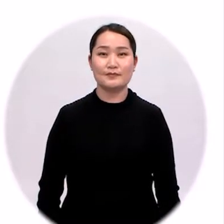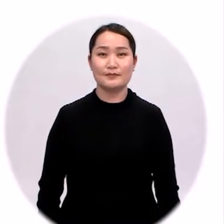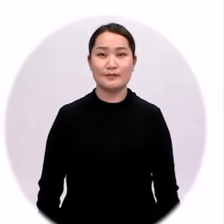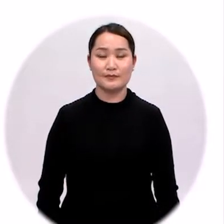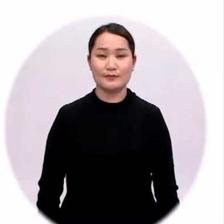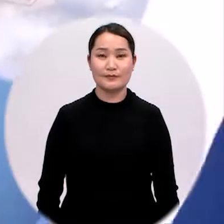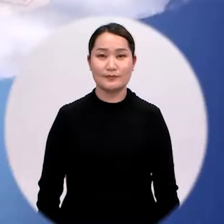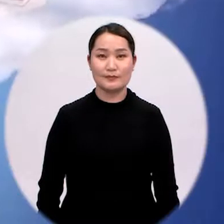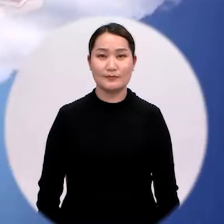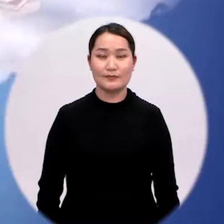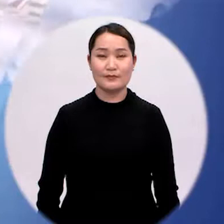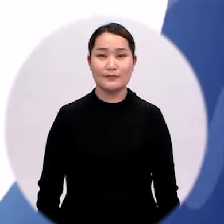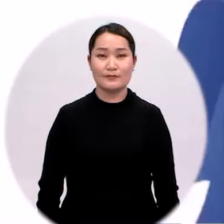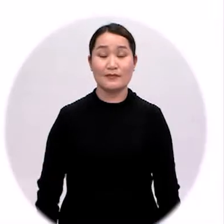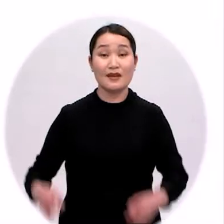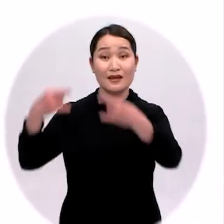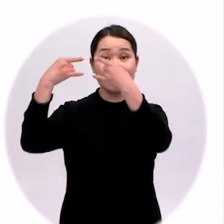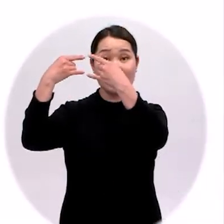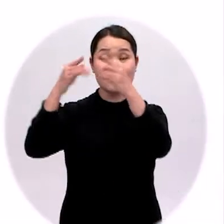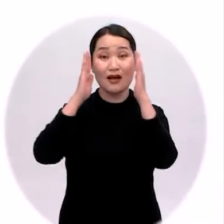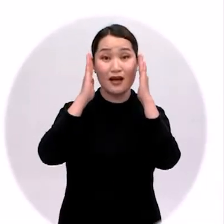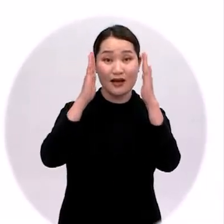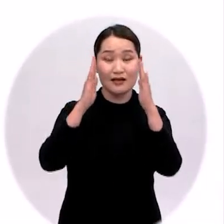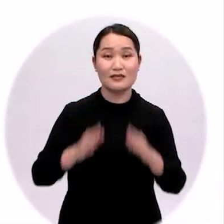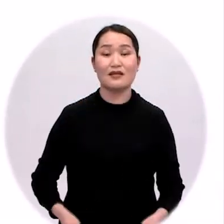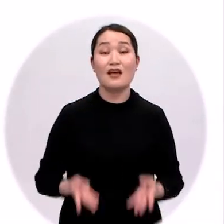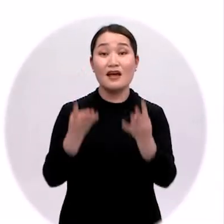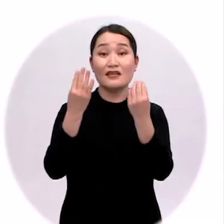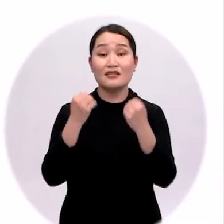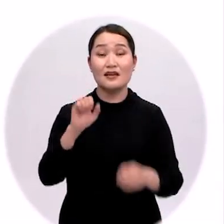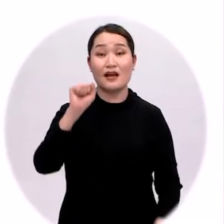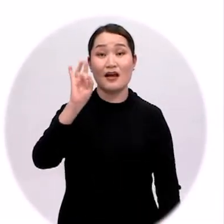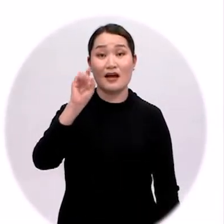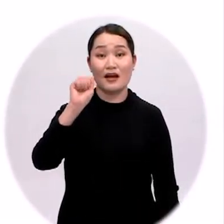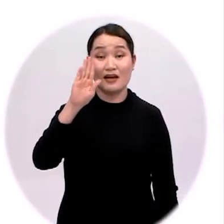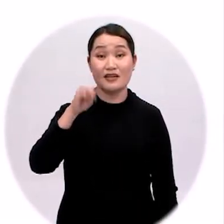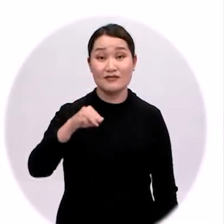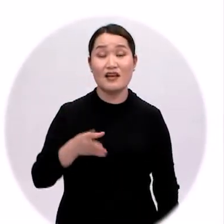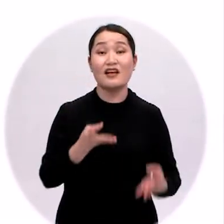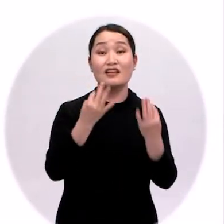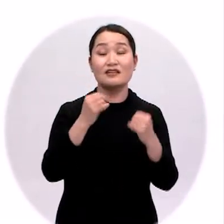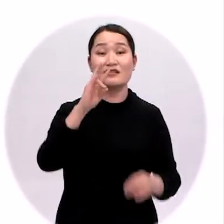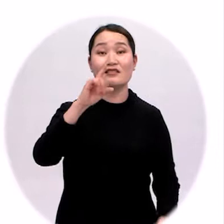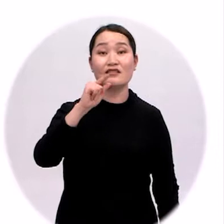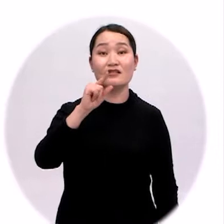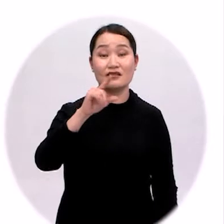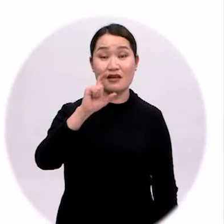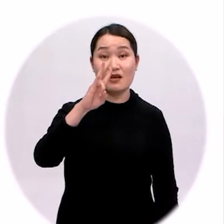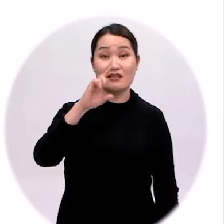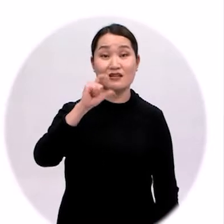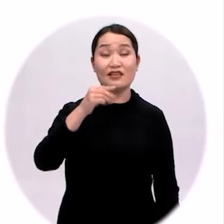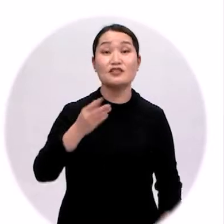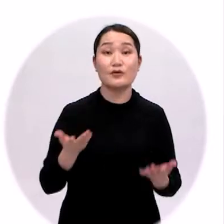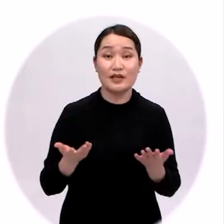За, сайн байна. За, дэлгэцэн дээр хідэн 10 хэдэн нэгж гарсан бэ хүүхдүүдээ? Тийм